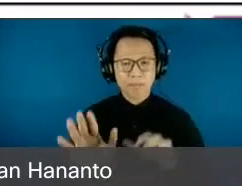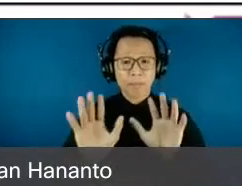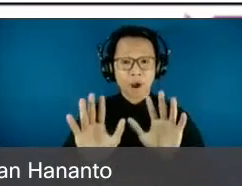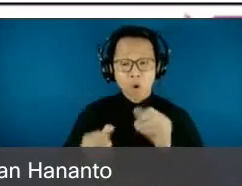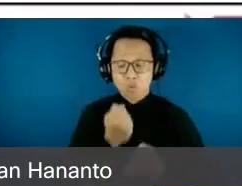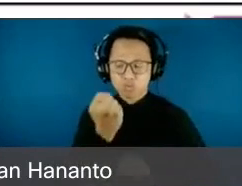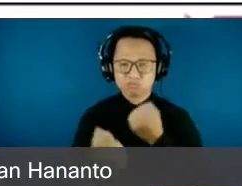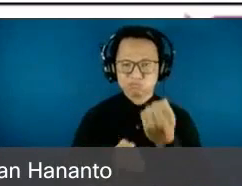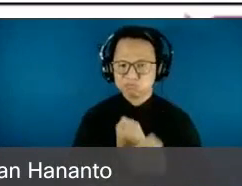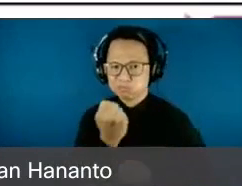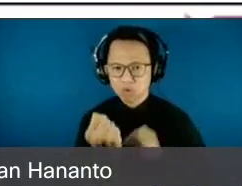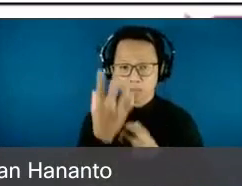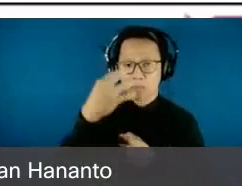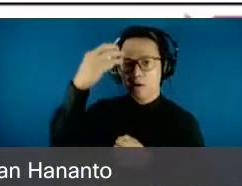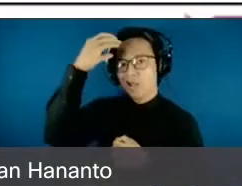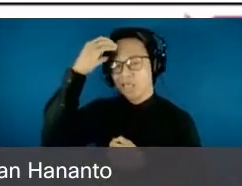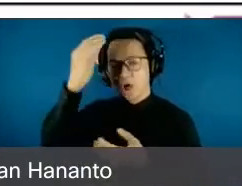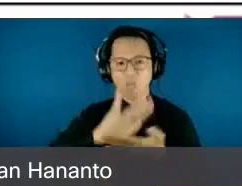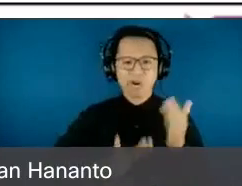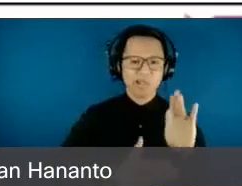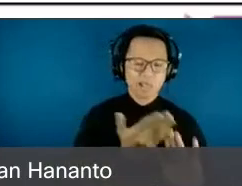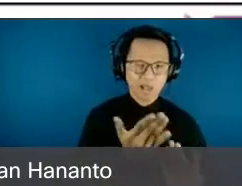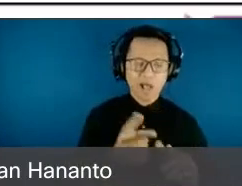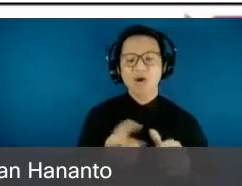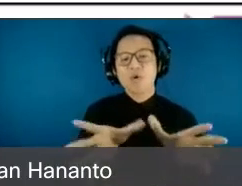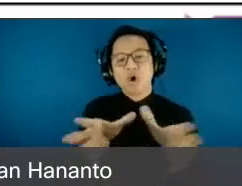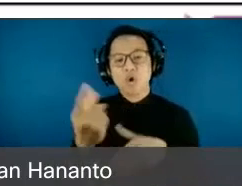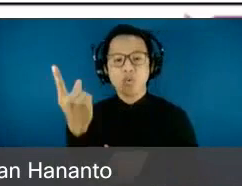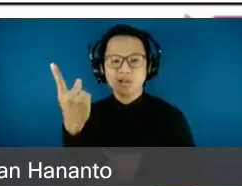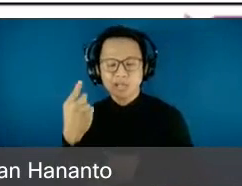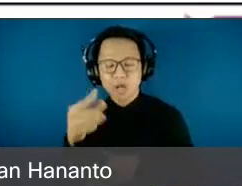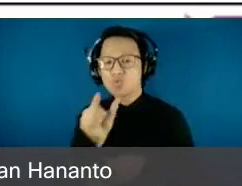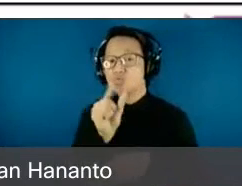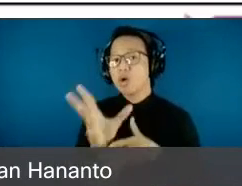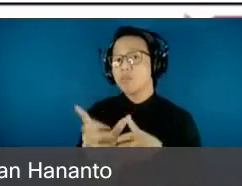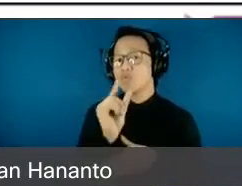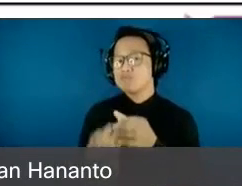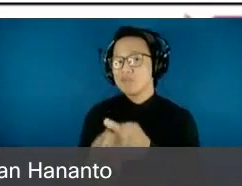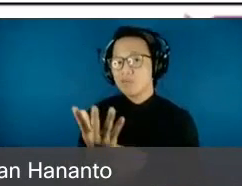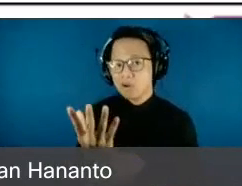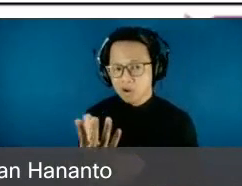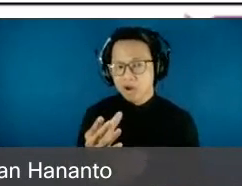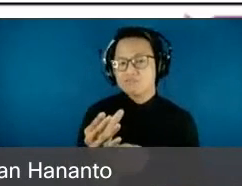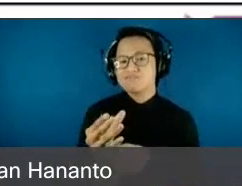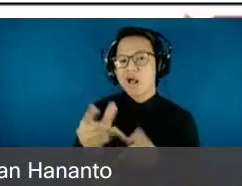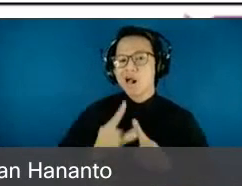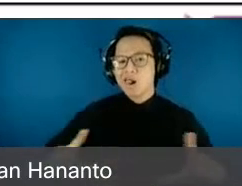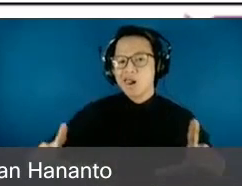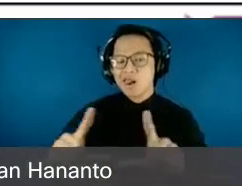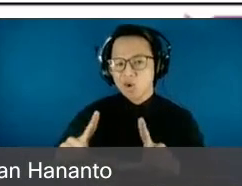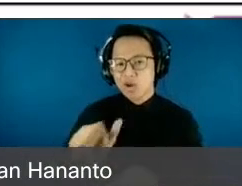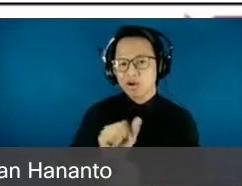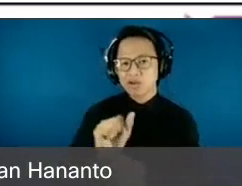Sudah ada usaha-usaha yang dilakukan baik oleh pemerintah, komunitas, dan sektor swasta untuk mewujudkan lingkungan kerja yang lebih inklusif ini.